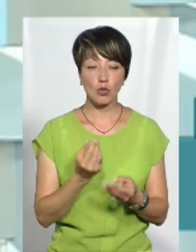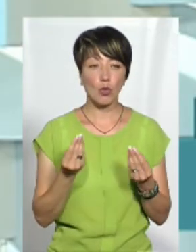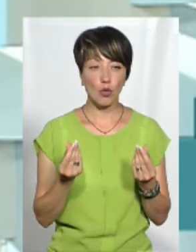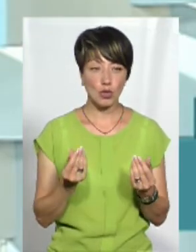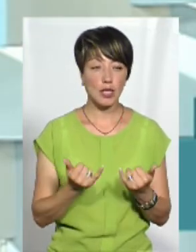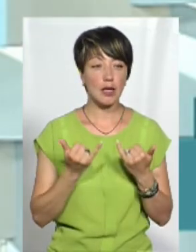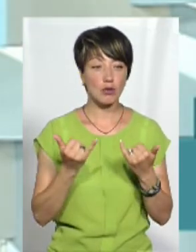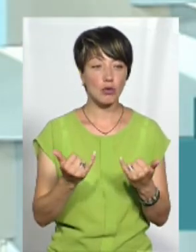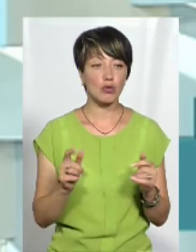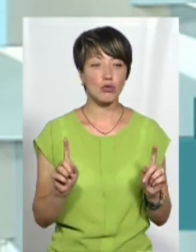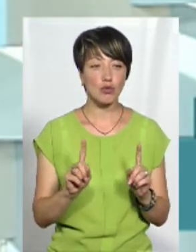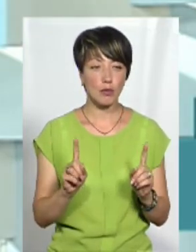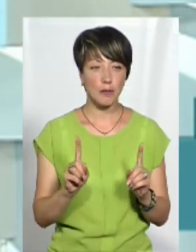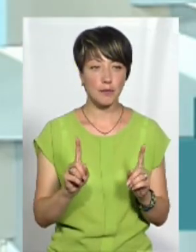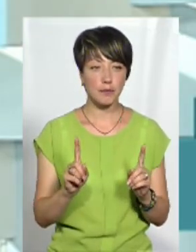знайдено кошти для того, щоб